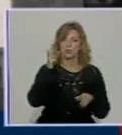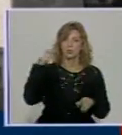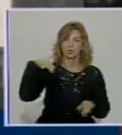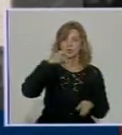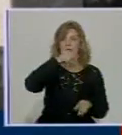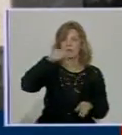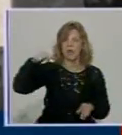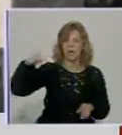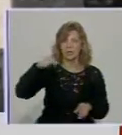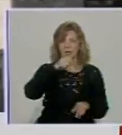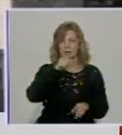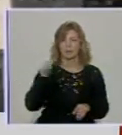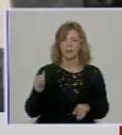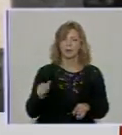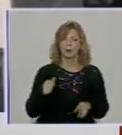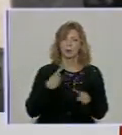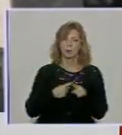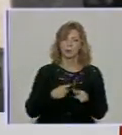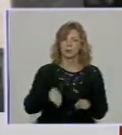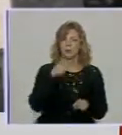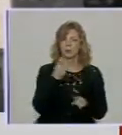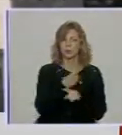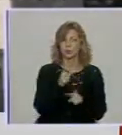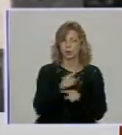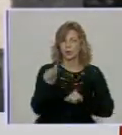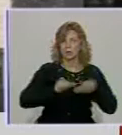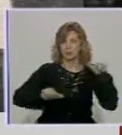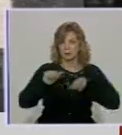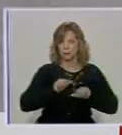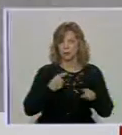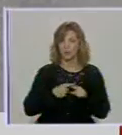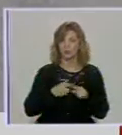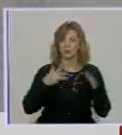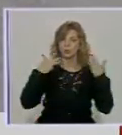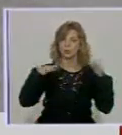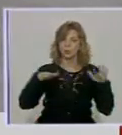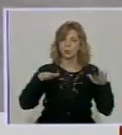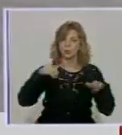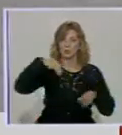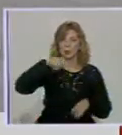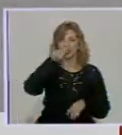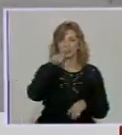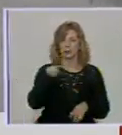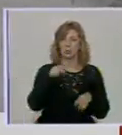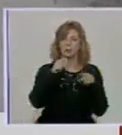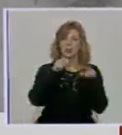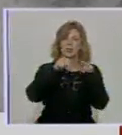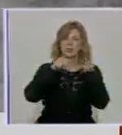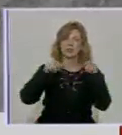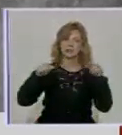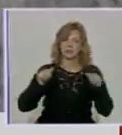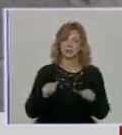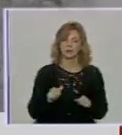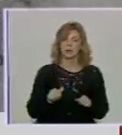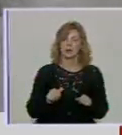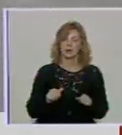încă 200 de tone de clorură de calciu, plus încă 900 de metri cubi de nisip. La nivel județean, cei peste 1000 de